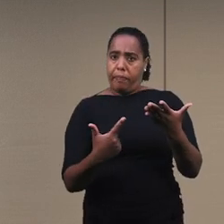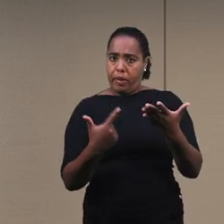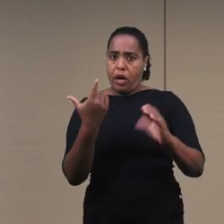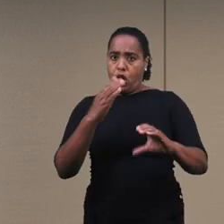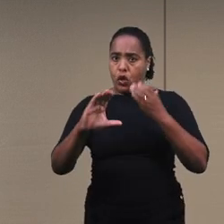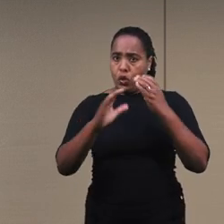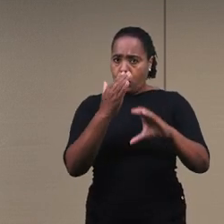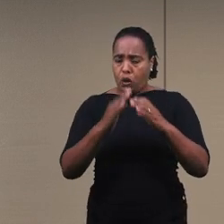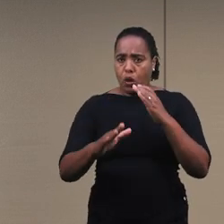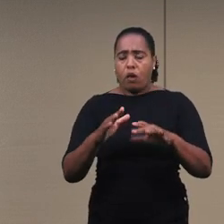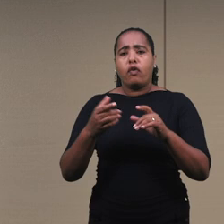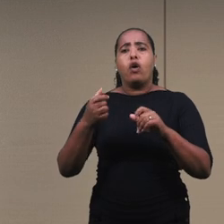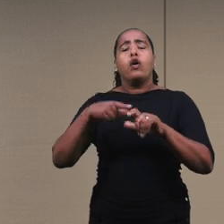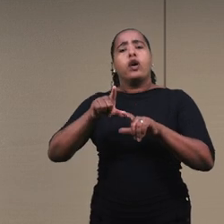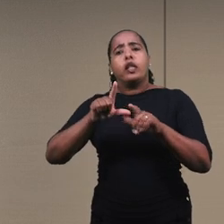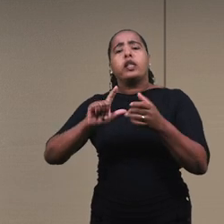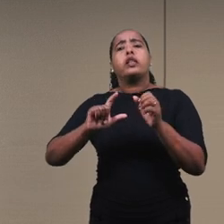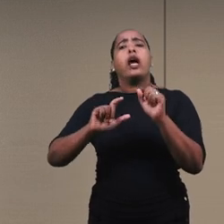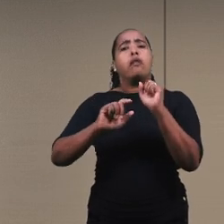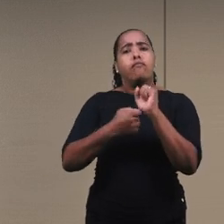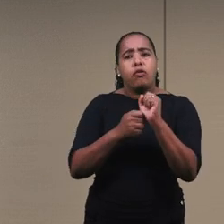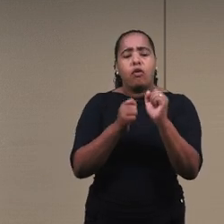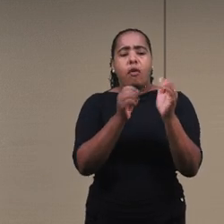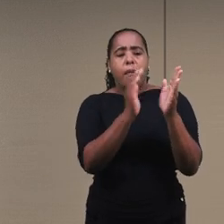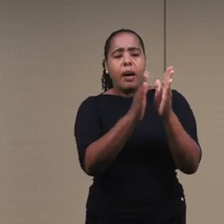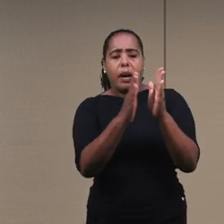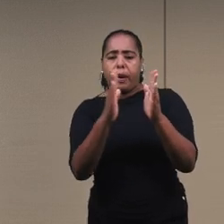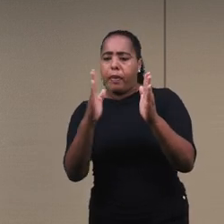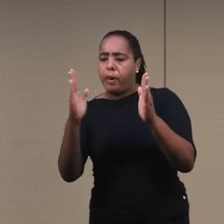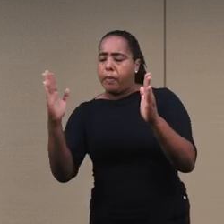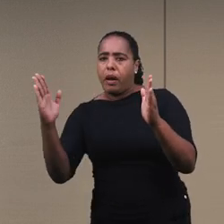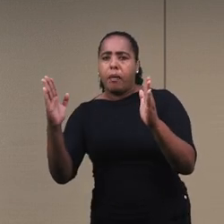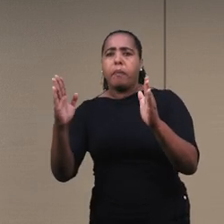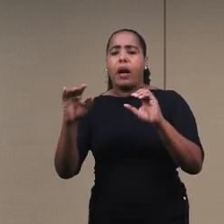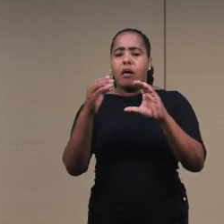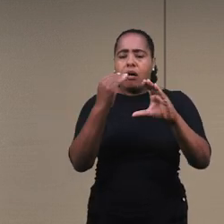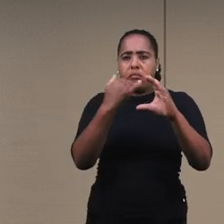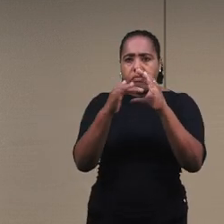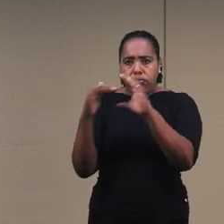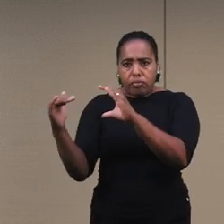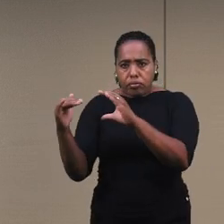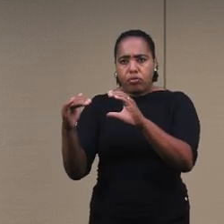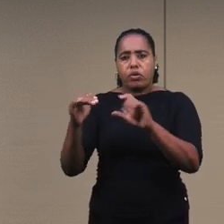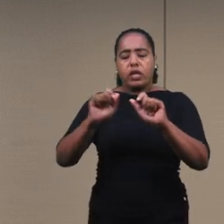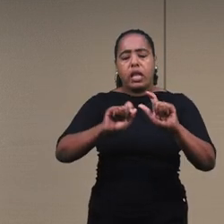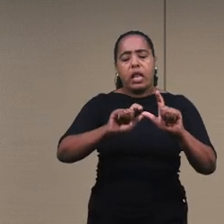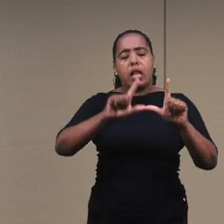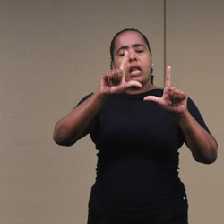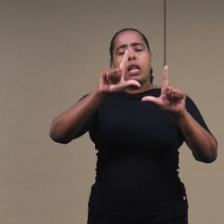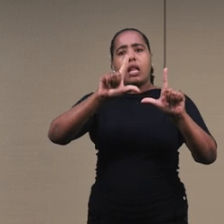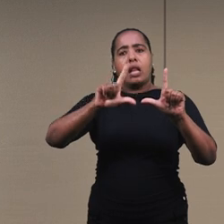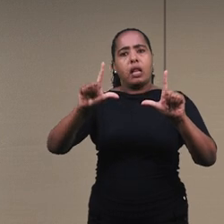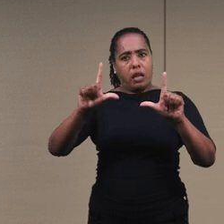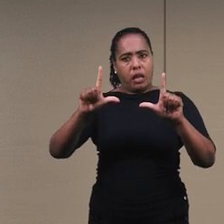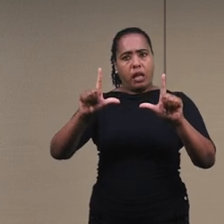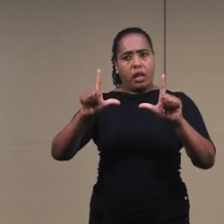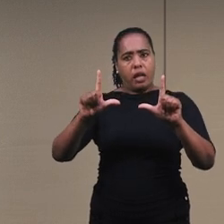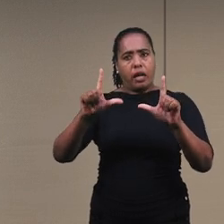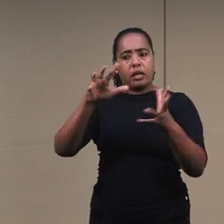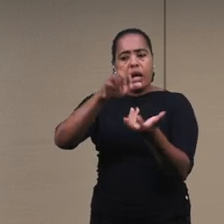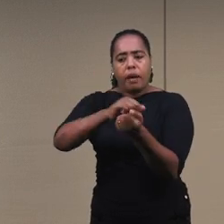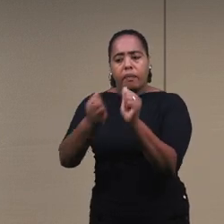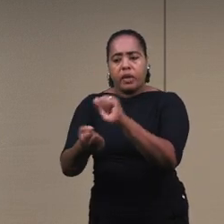archive qui peut être sollicitée. Cette archive avec dans la taille de la lettre idéale, adaptée pour votre